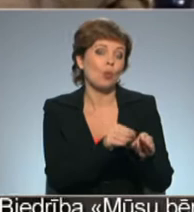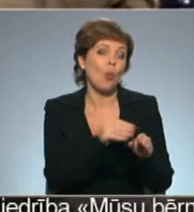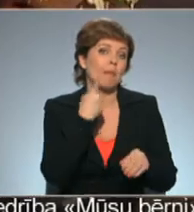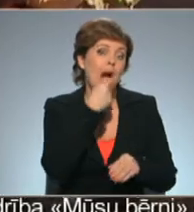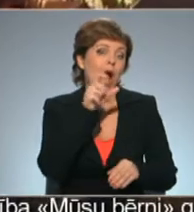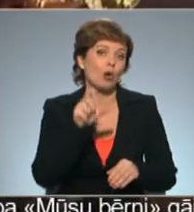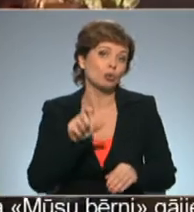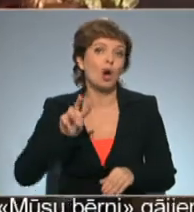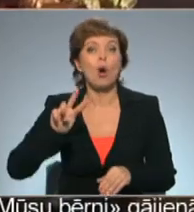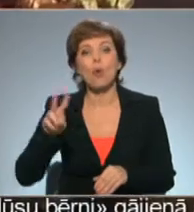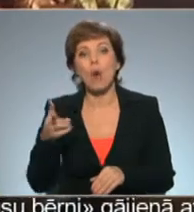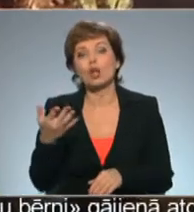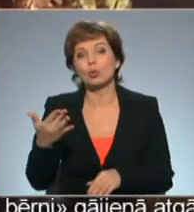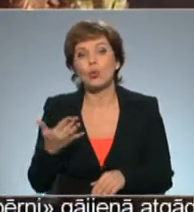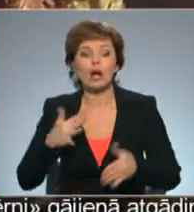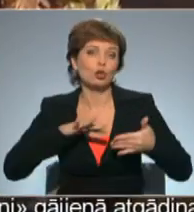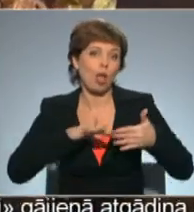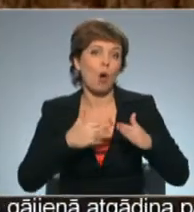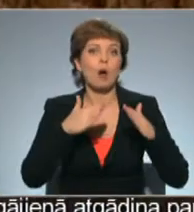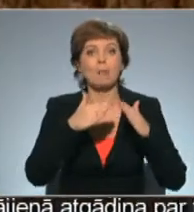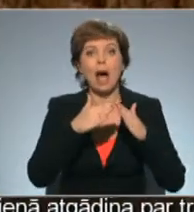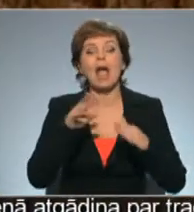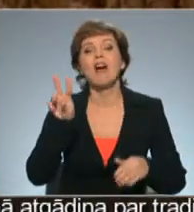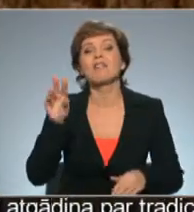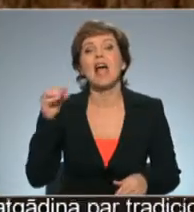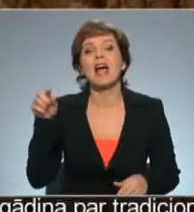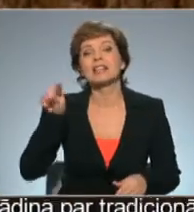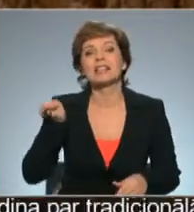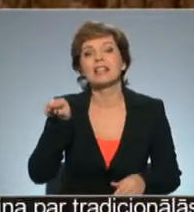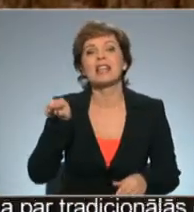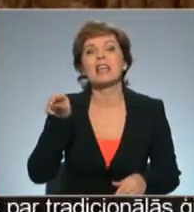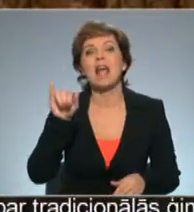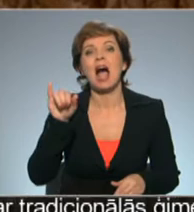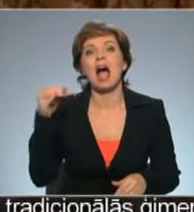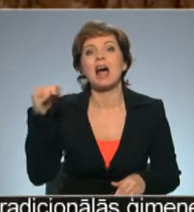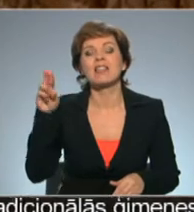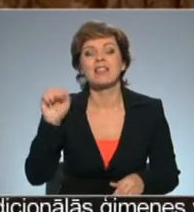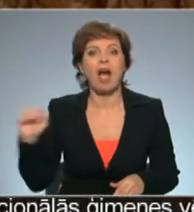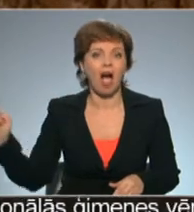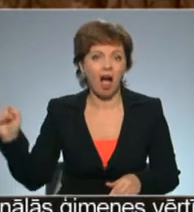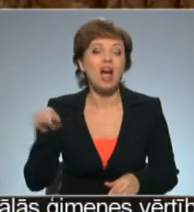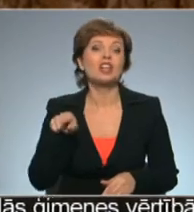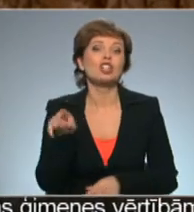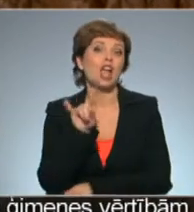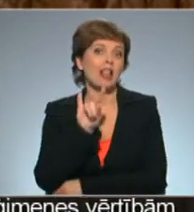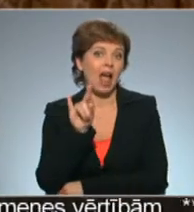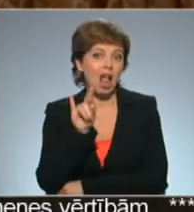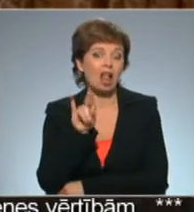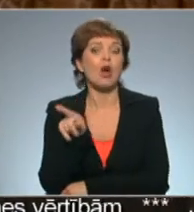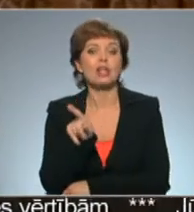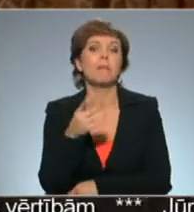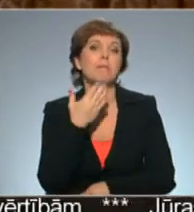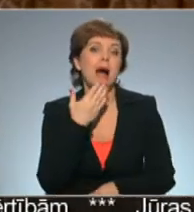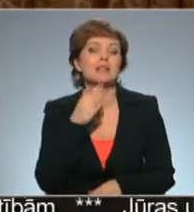autoru, otra nonākot lauku mājā Vestienā. Šī konkrētā lēlīte ir no pasakas par